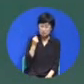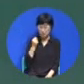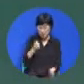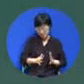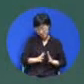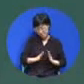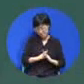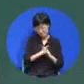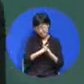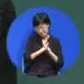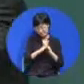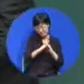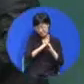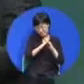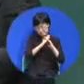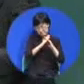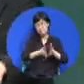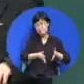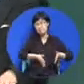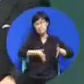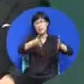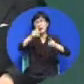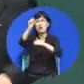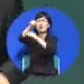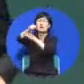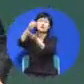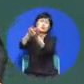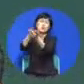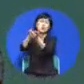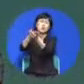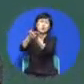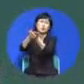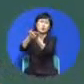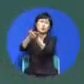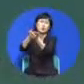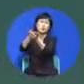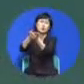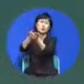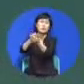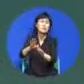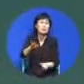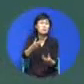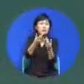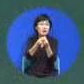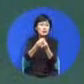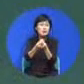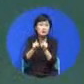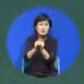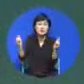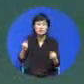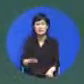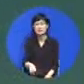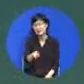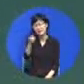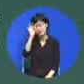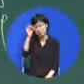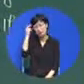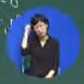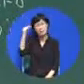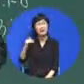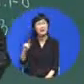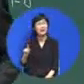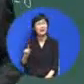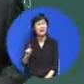God, please grant me something great and large so people can really be moved by the gospel. 서울에다가 제일 큰 교회 집은 다